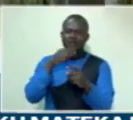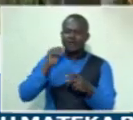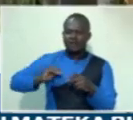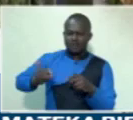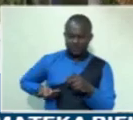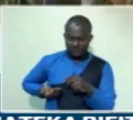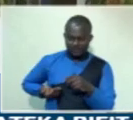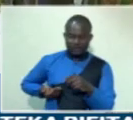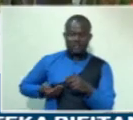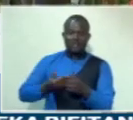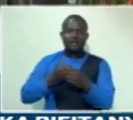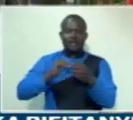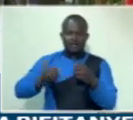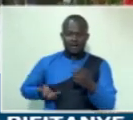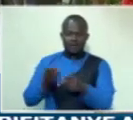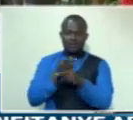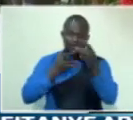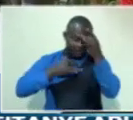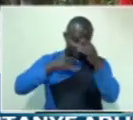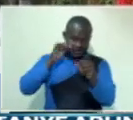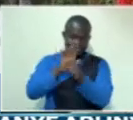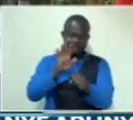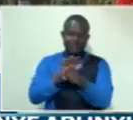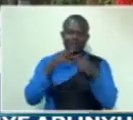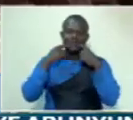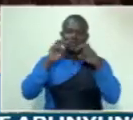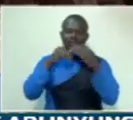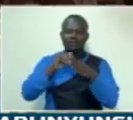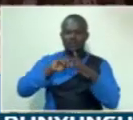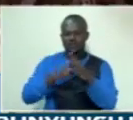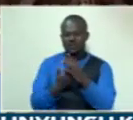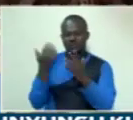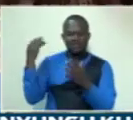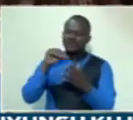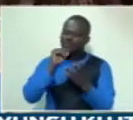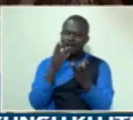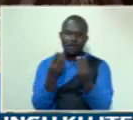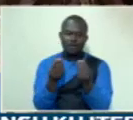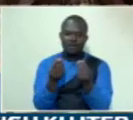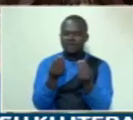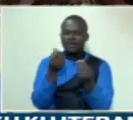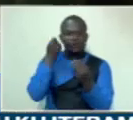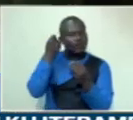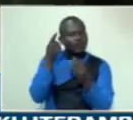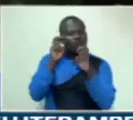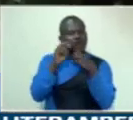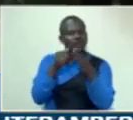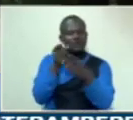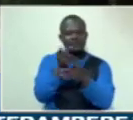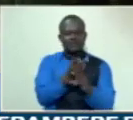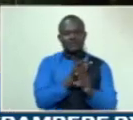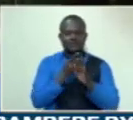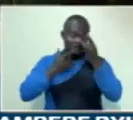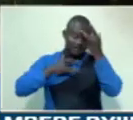abagore Abaforomo b'abagore bita ku barwayi barembye cyane basobanura ko mu ntangiriro bitari byoroshye kumva ko bagiye kwita